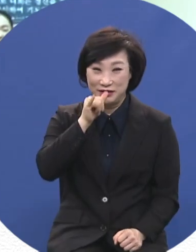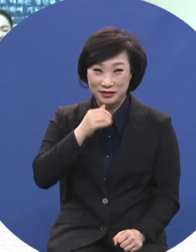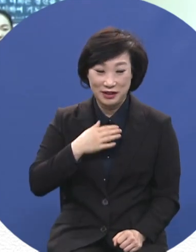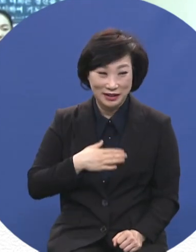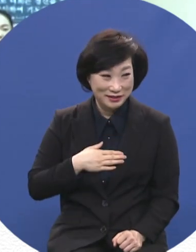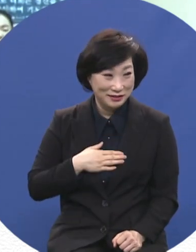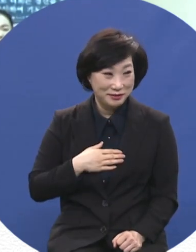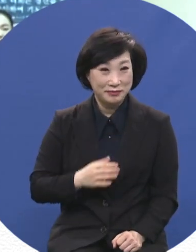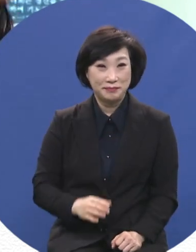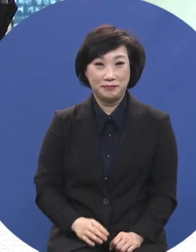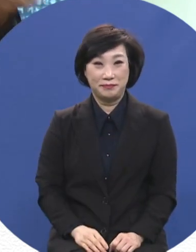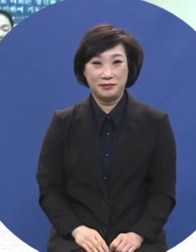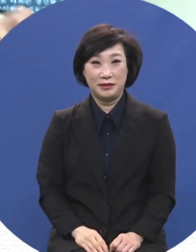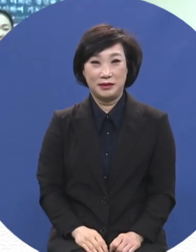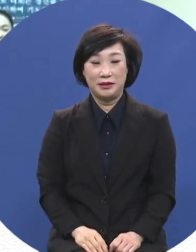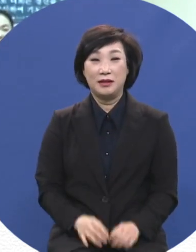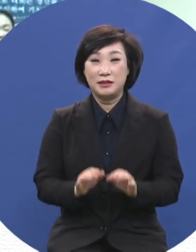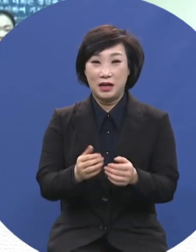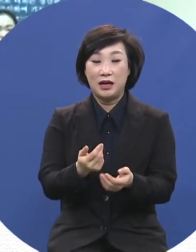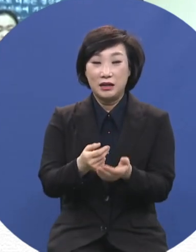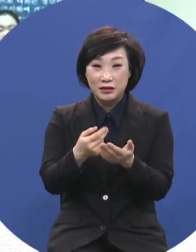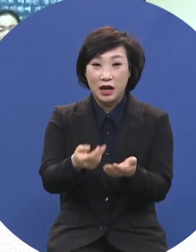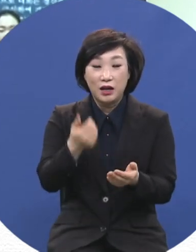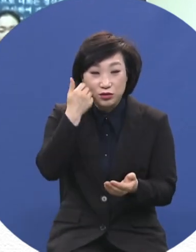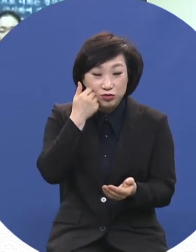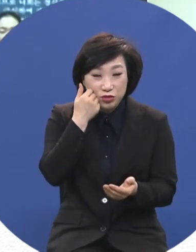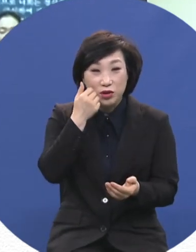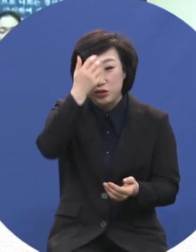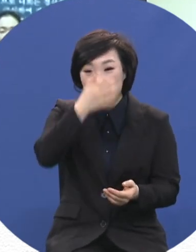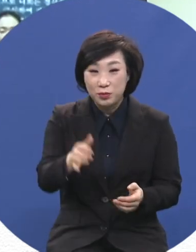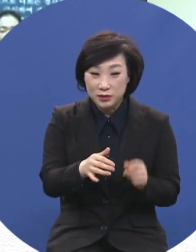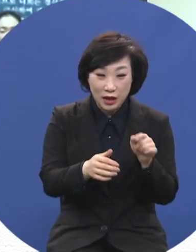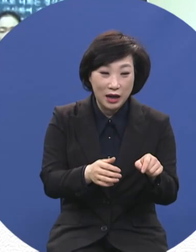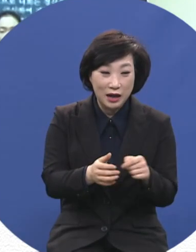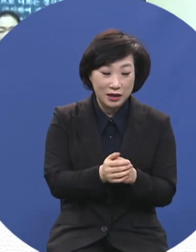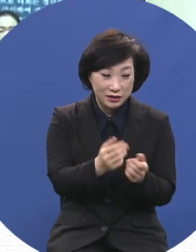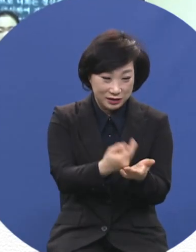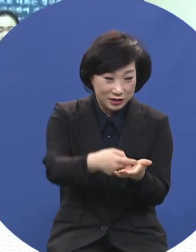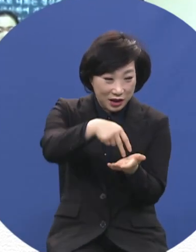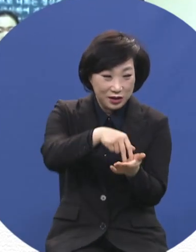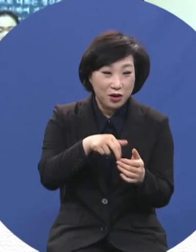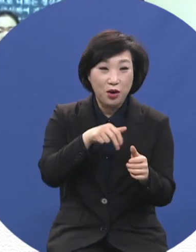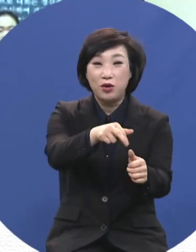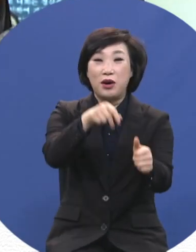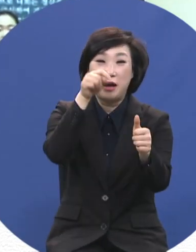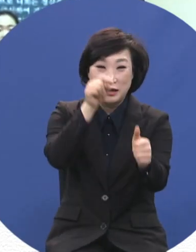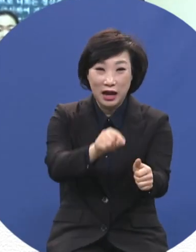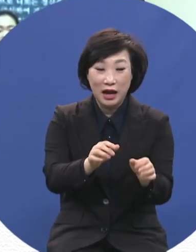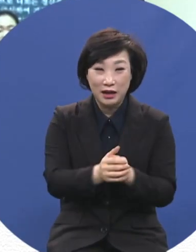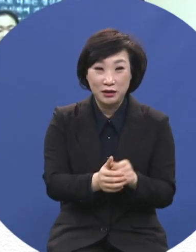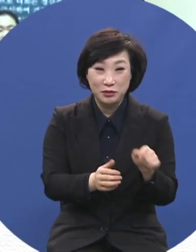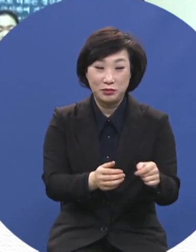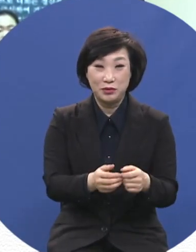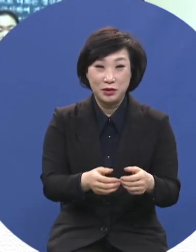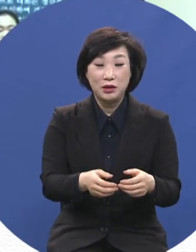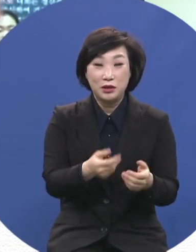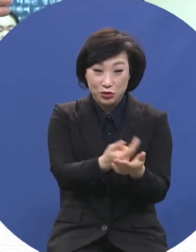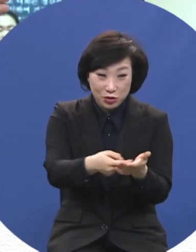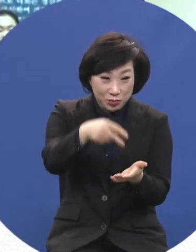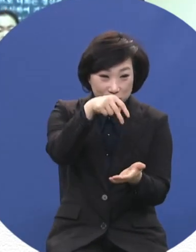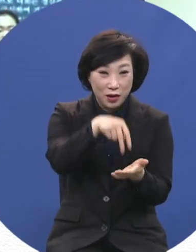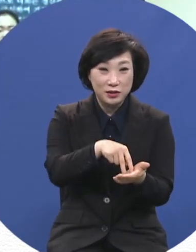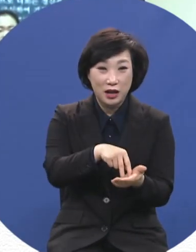수용하는 거예요. 일어나서 걸어가라면 중풍병자라도 걸어가야 돼. 손을 대시면